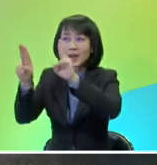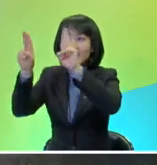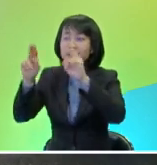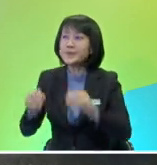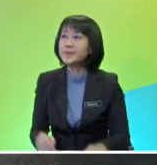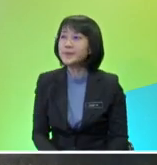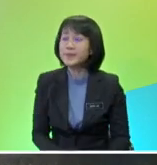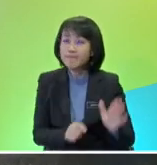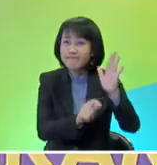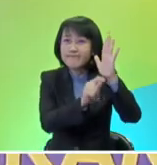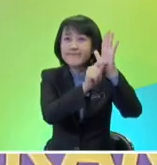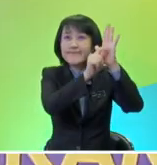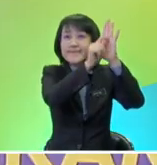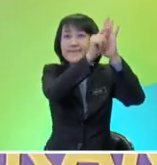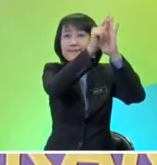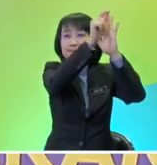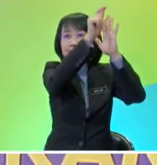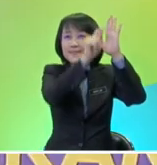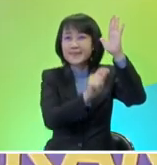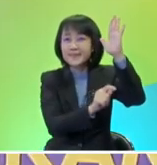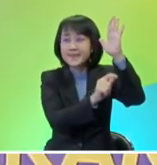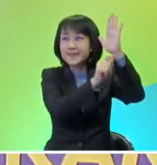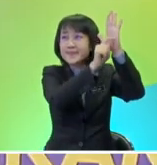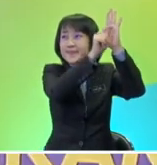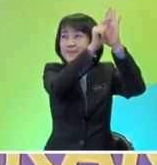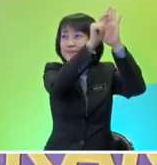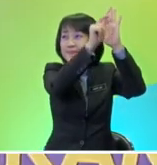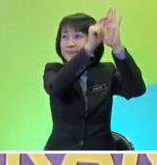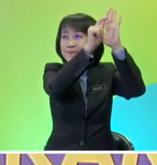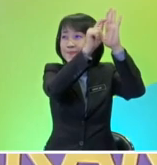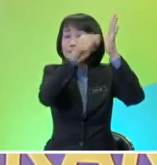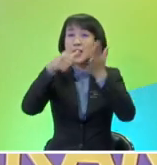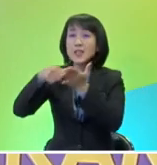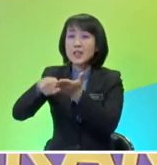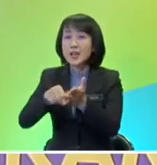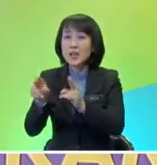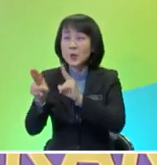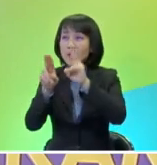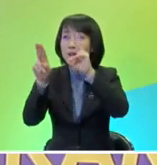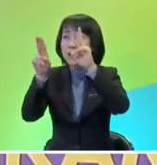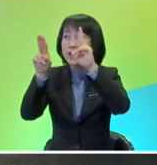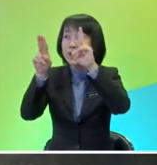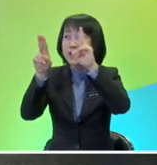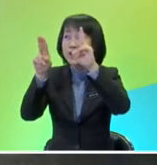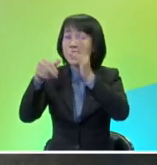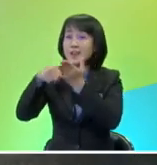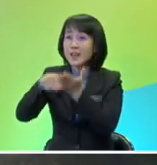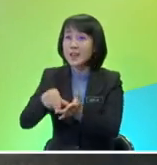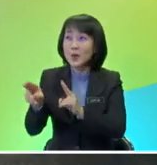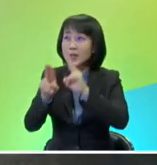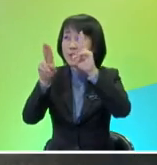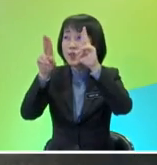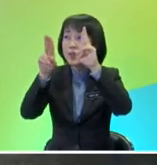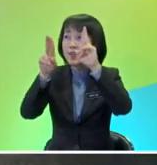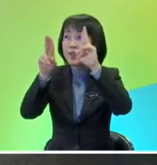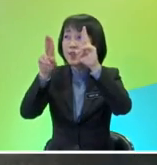Semakin tinggi kita berada di puncak, udara pun semakin tekanan udara. Tekanan udara